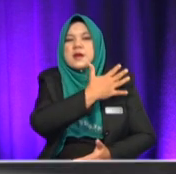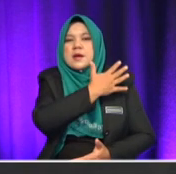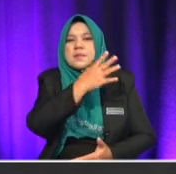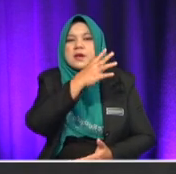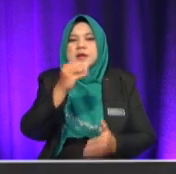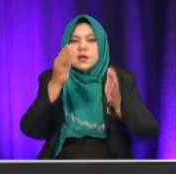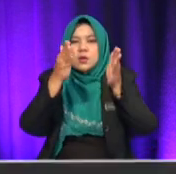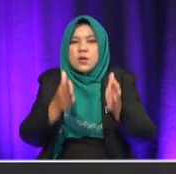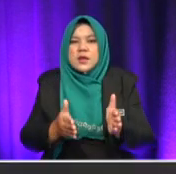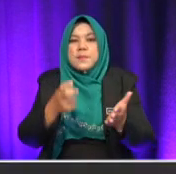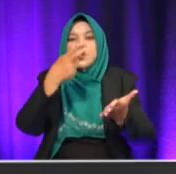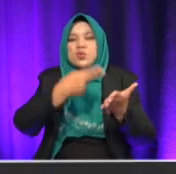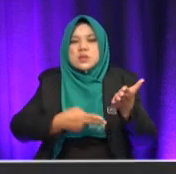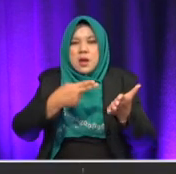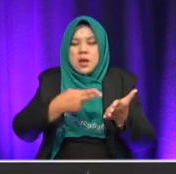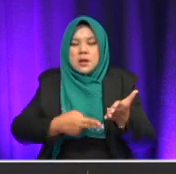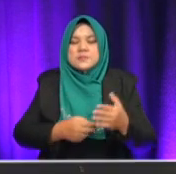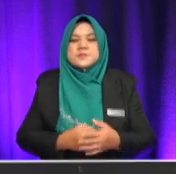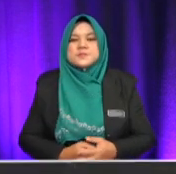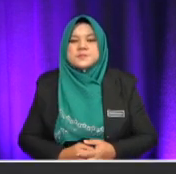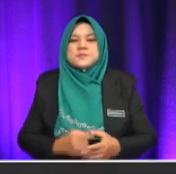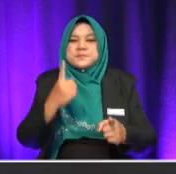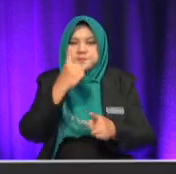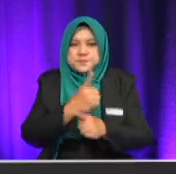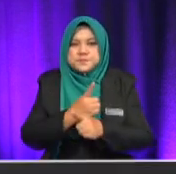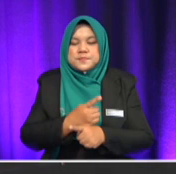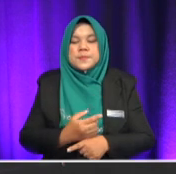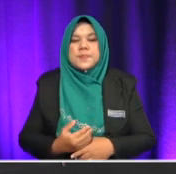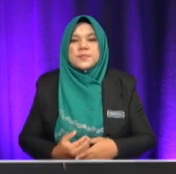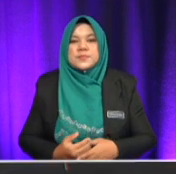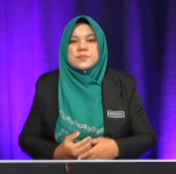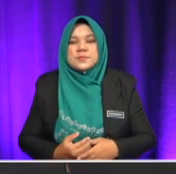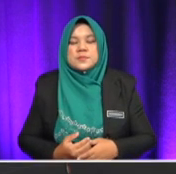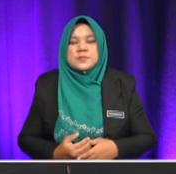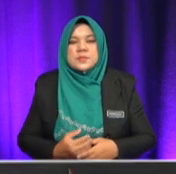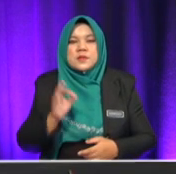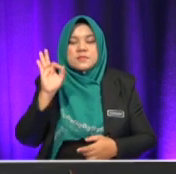hamba dan orang berhutang terbaik oke Farah